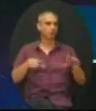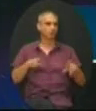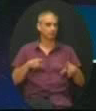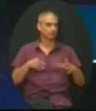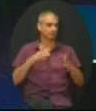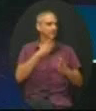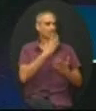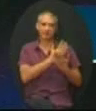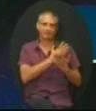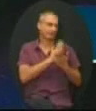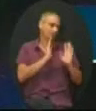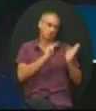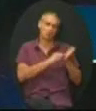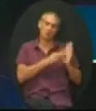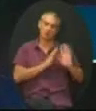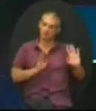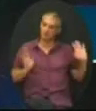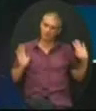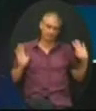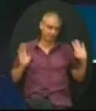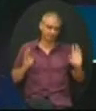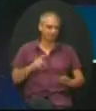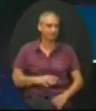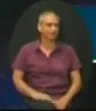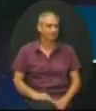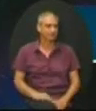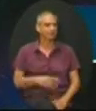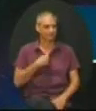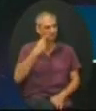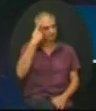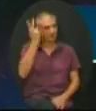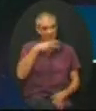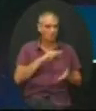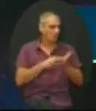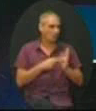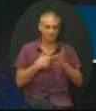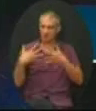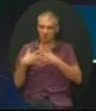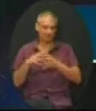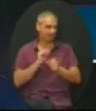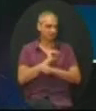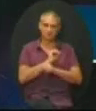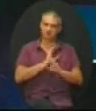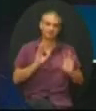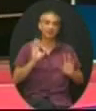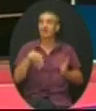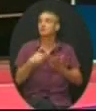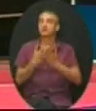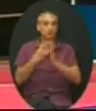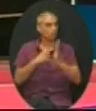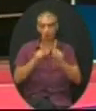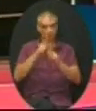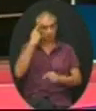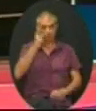ה... זה כבר באמת פוליטיקה. אני חושב שתובנותינו הפוליטיות בין הקואליציה לאופוזיציה... גם הצעת החוק הזאת היא לא כמו